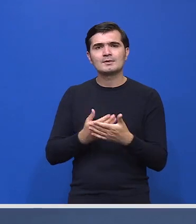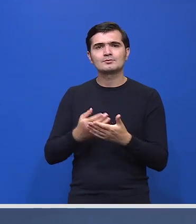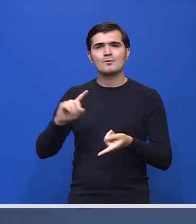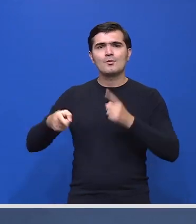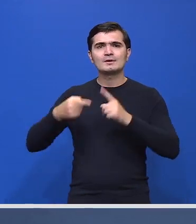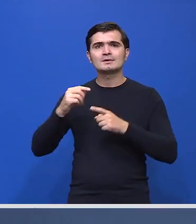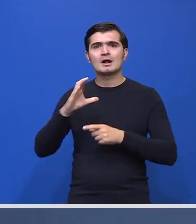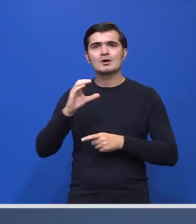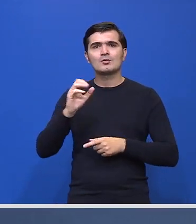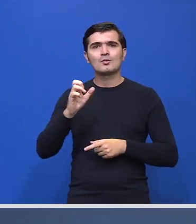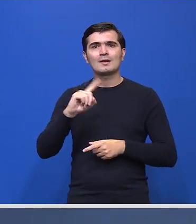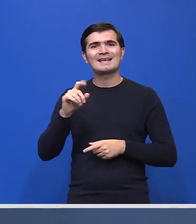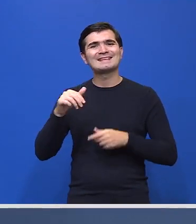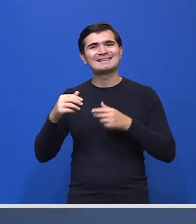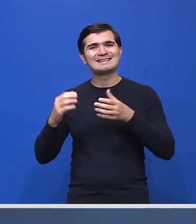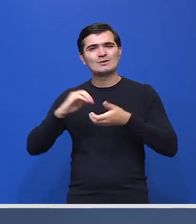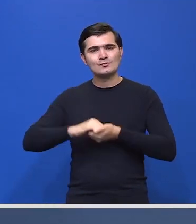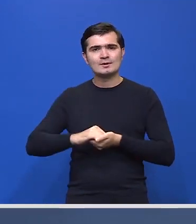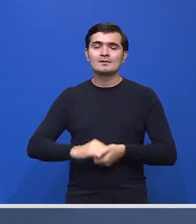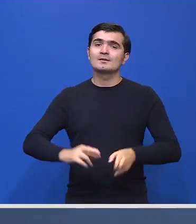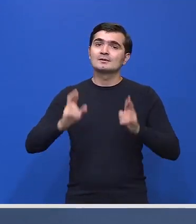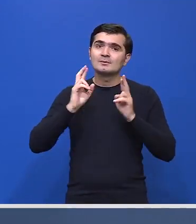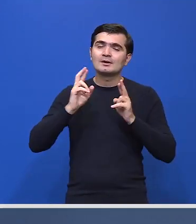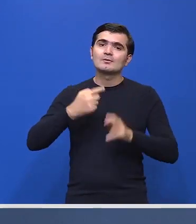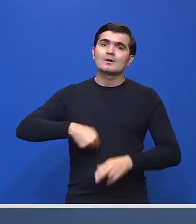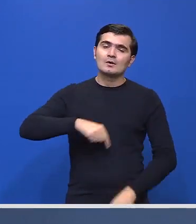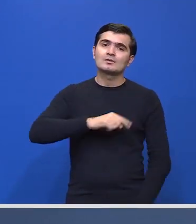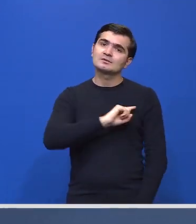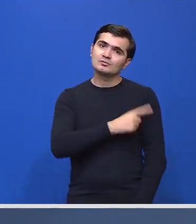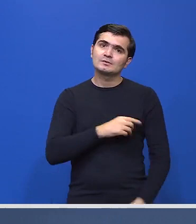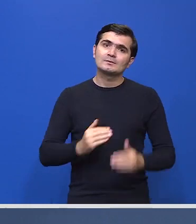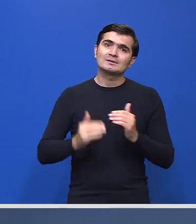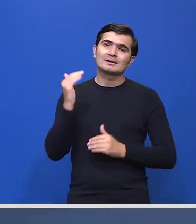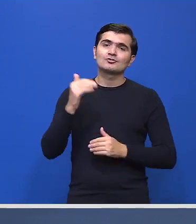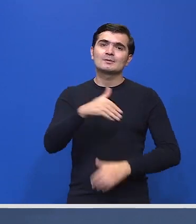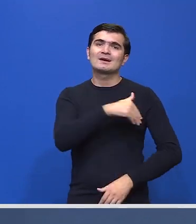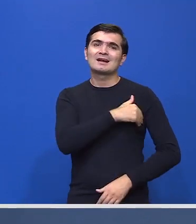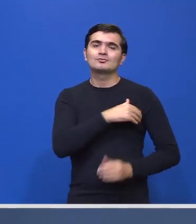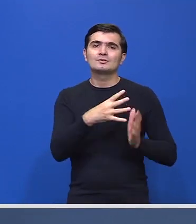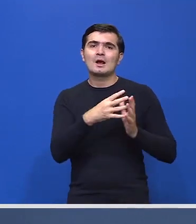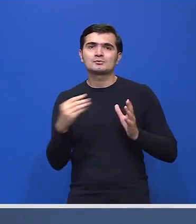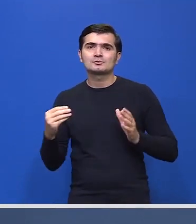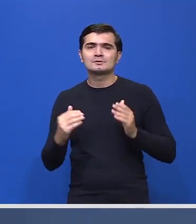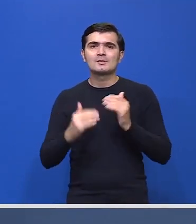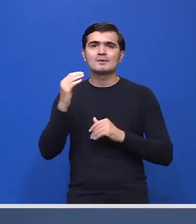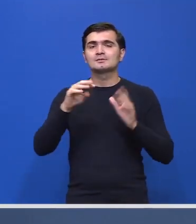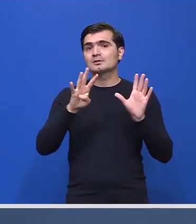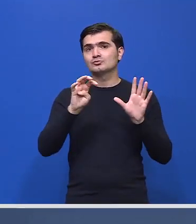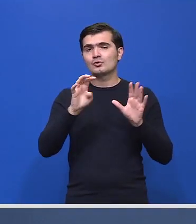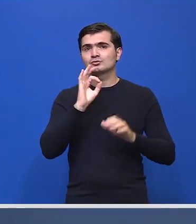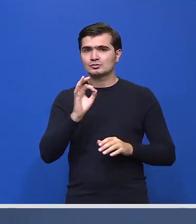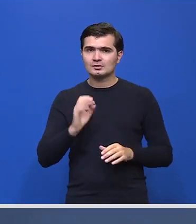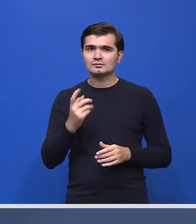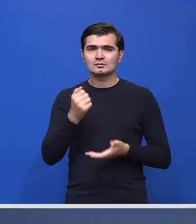de coeziune, să fim în măsură să creștem gradul de absorție peste 90%